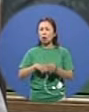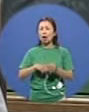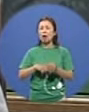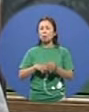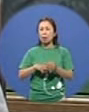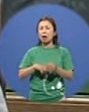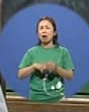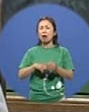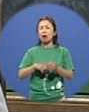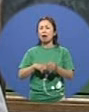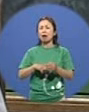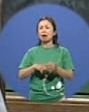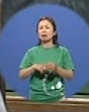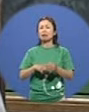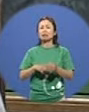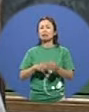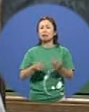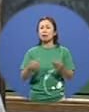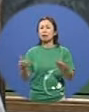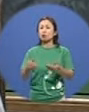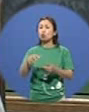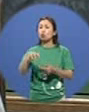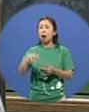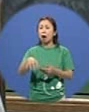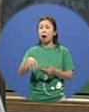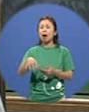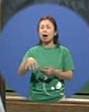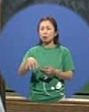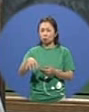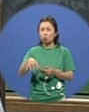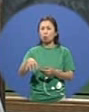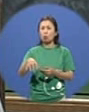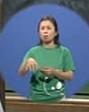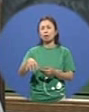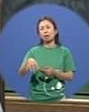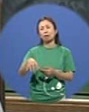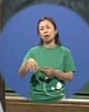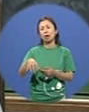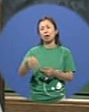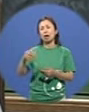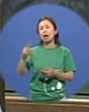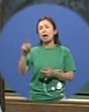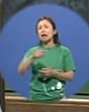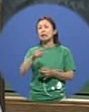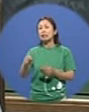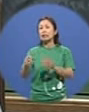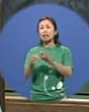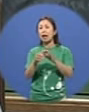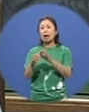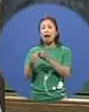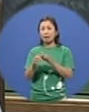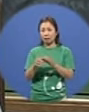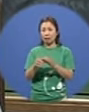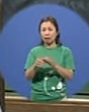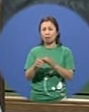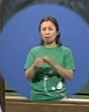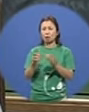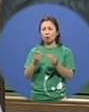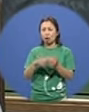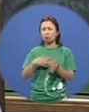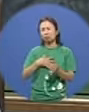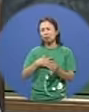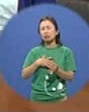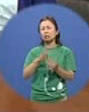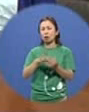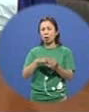他ですね例えば仕事仕事場のですねあのえ人間関係があの辛かっ